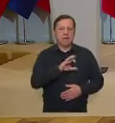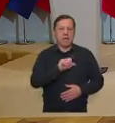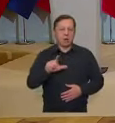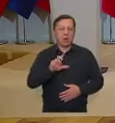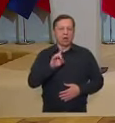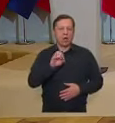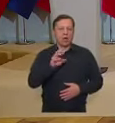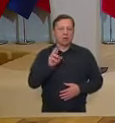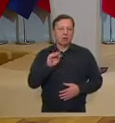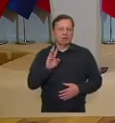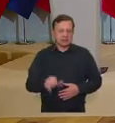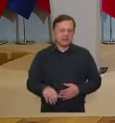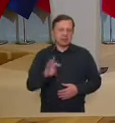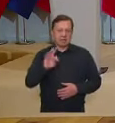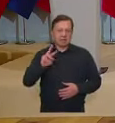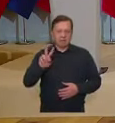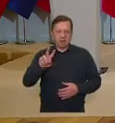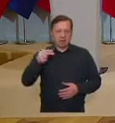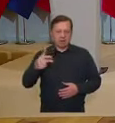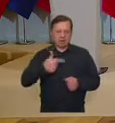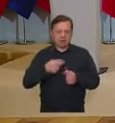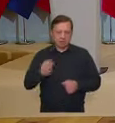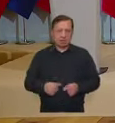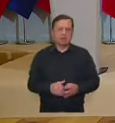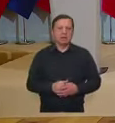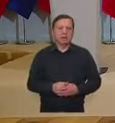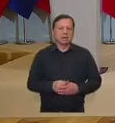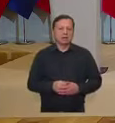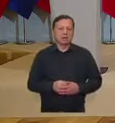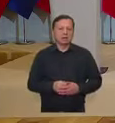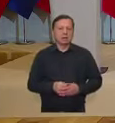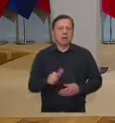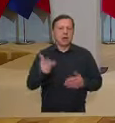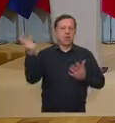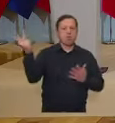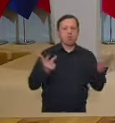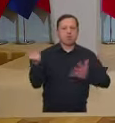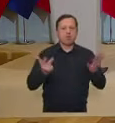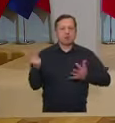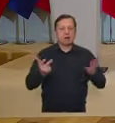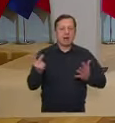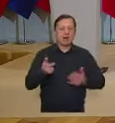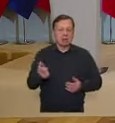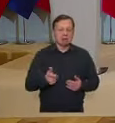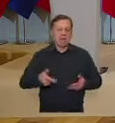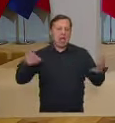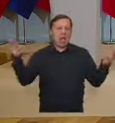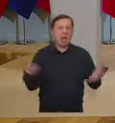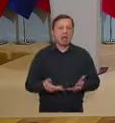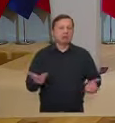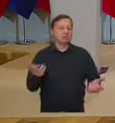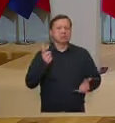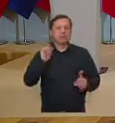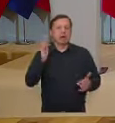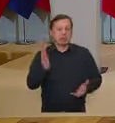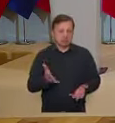Gołębiowski, TVN24, pyta o to, co z przebiegiem egzaminów ośmioklasistów i innych. Czy rok szkolny będzie przedłużony? Do ministra